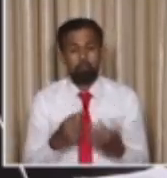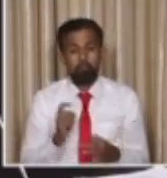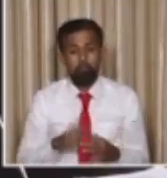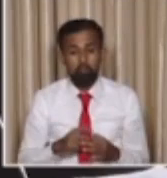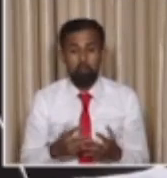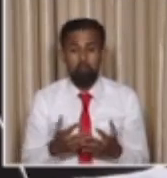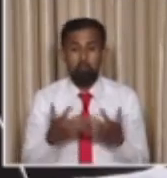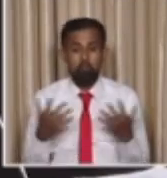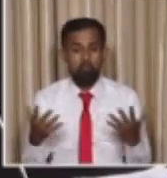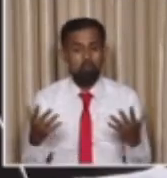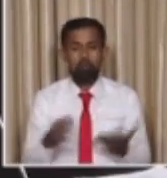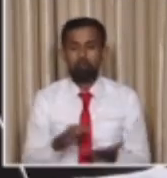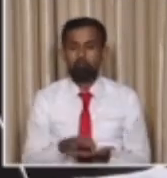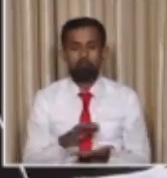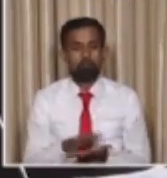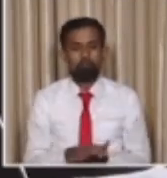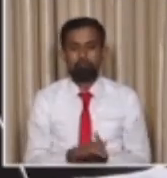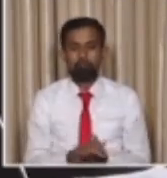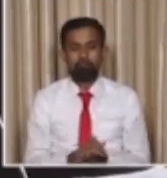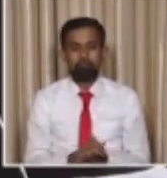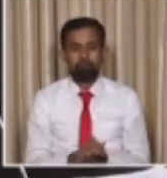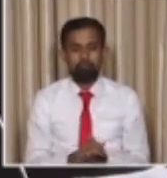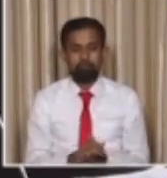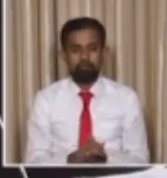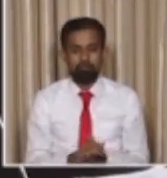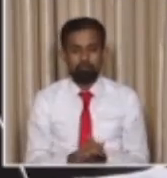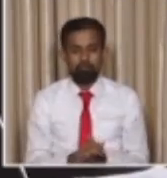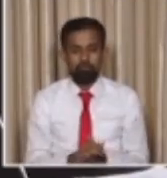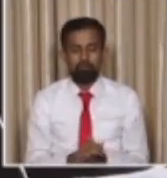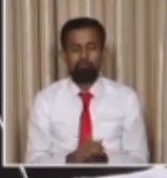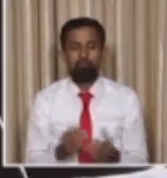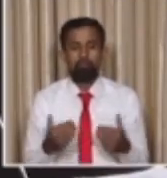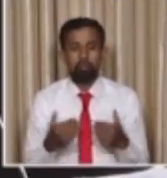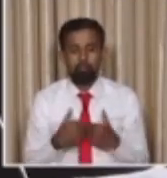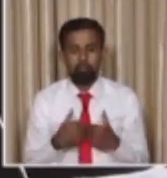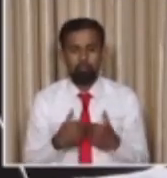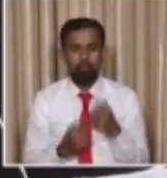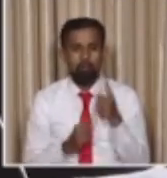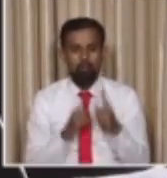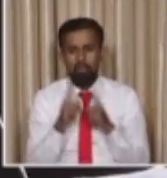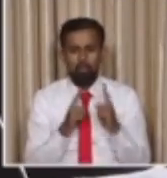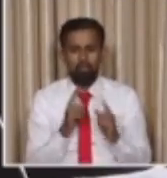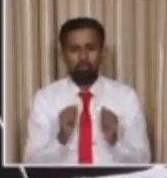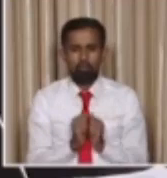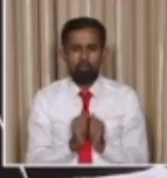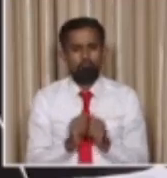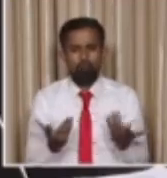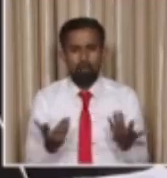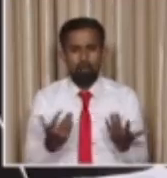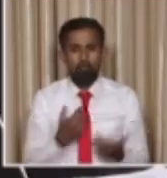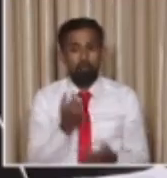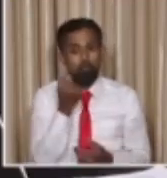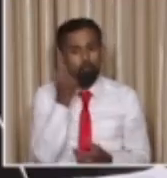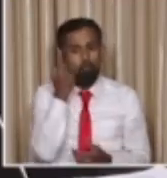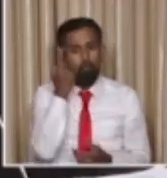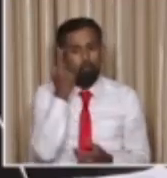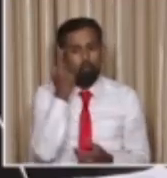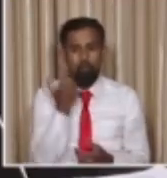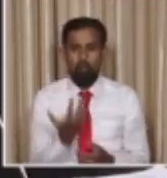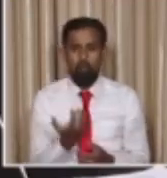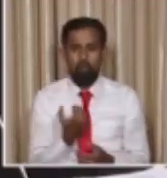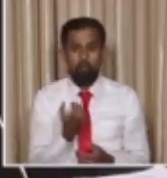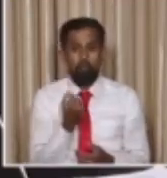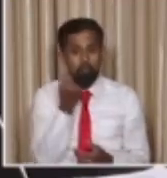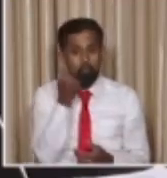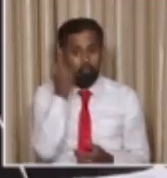වෙනවාට කිසිම සැකයක් නැහැ. ඒ නිසා අපි මේ ගැන කතා කරගෙන ඉඳලා වැඩක් නැහැ. දැන් අපිට යෝජනාවක් අවශ්‍යයි. අපි